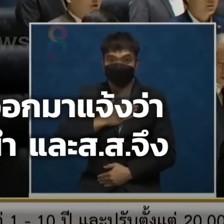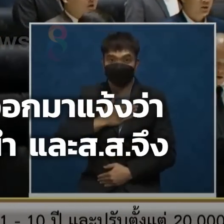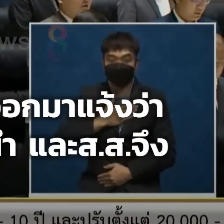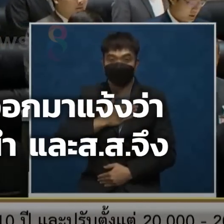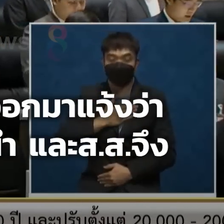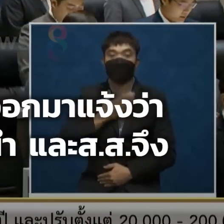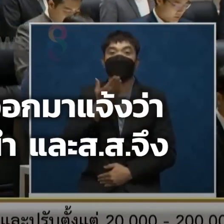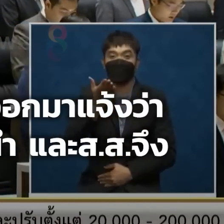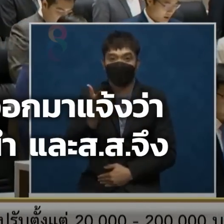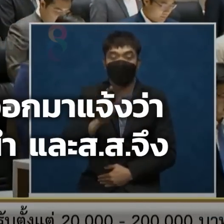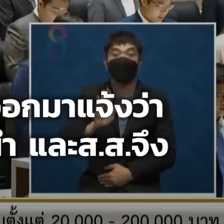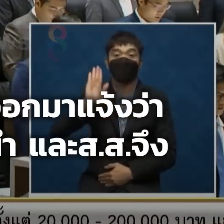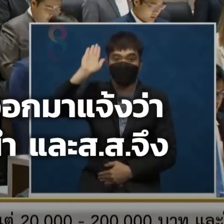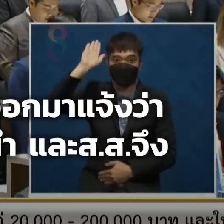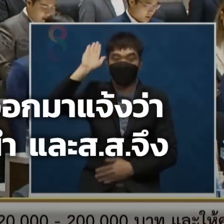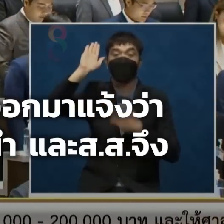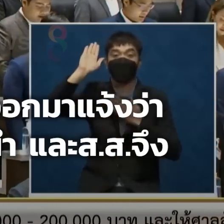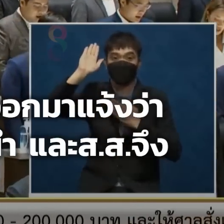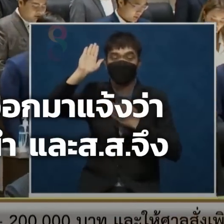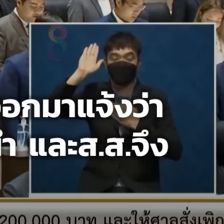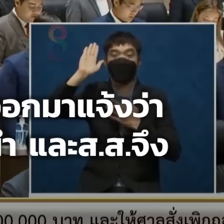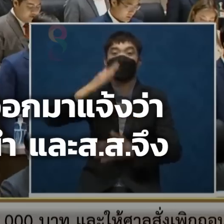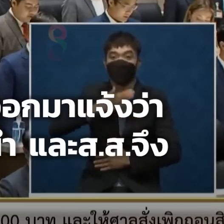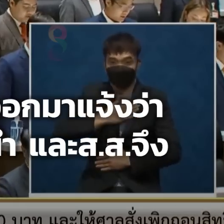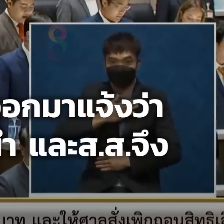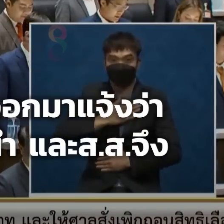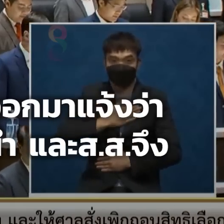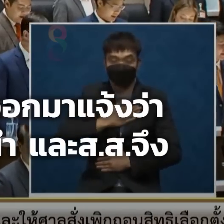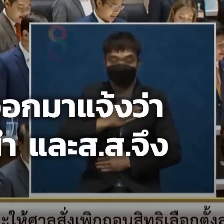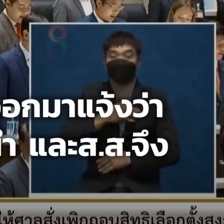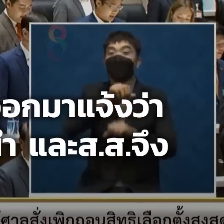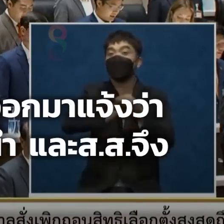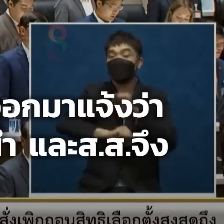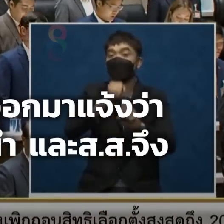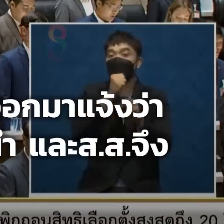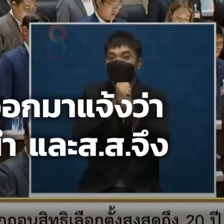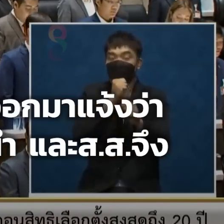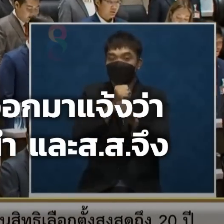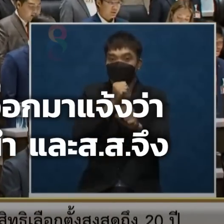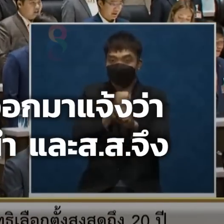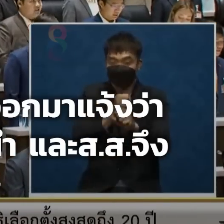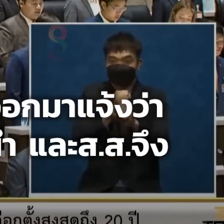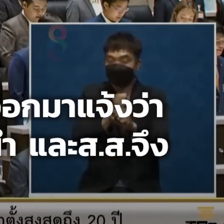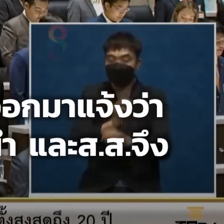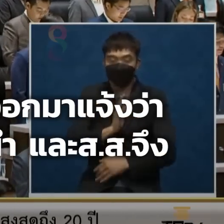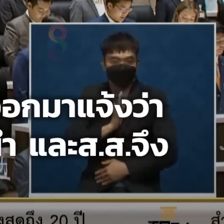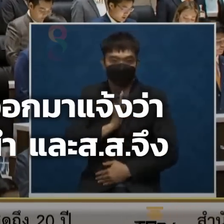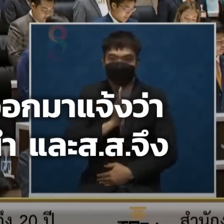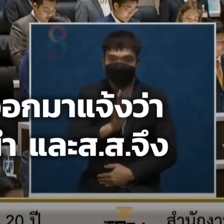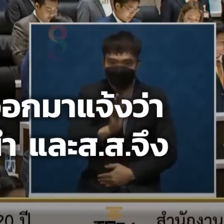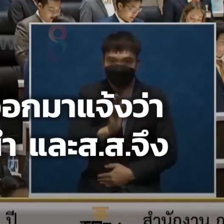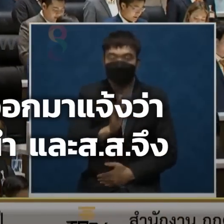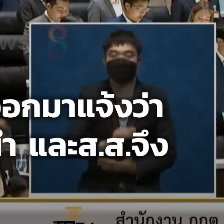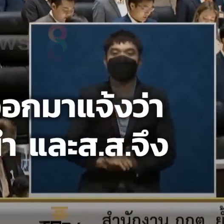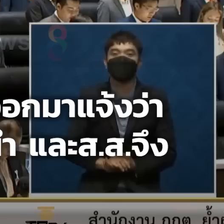ขอปฏิญาณว่าข้าพเจ้าจะปฏิบัติหน้าที่ด้วยดีด้วยความซื่อสัตย์สุจริต